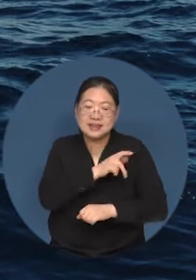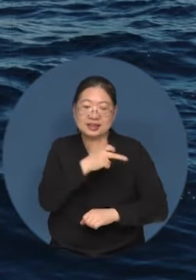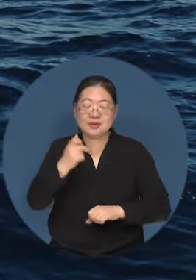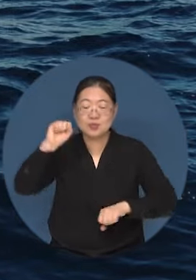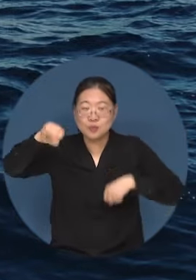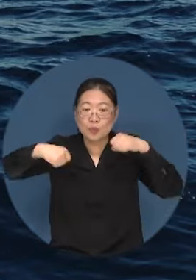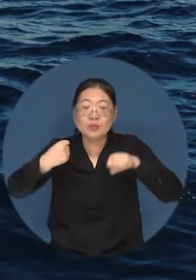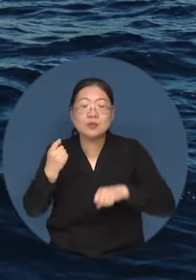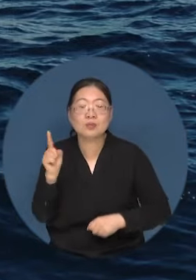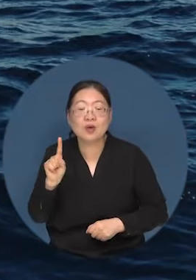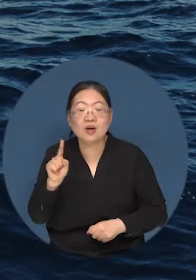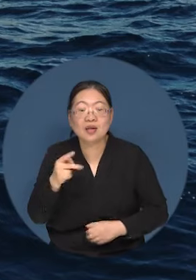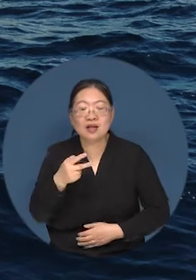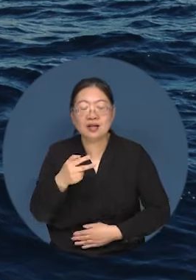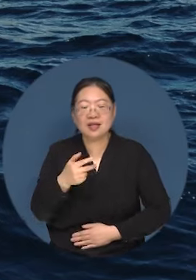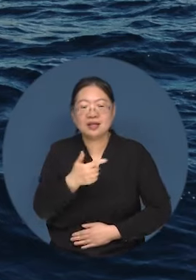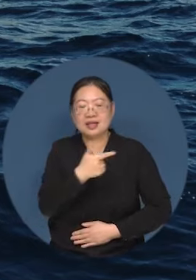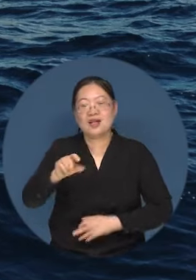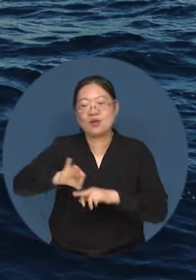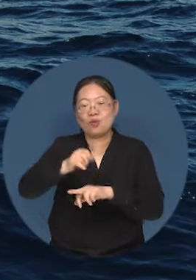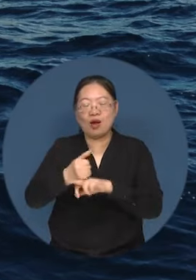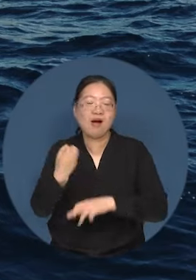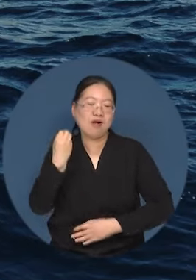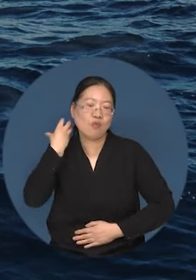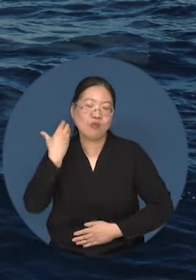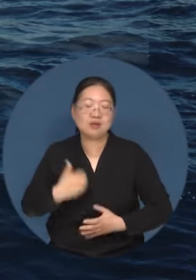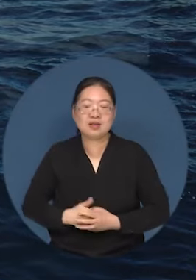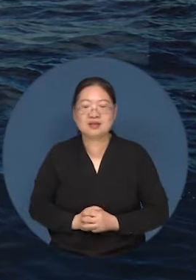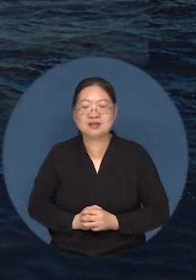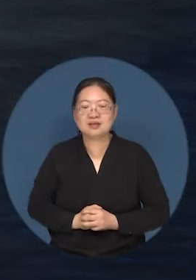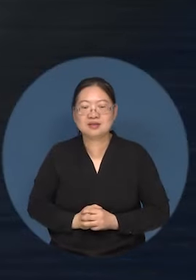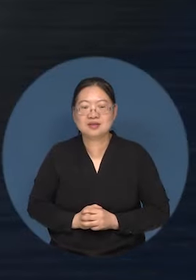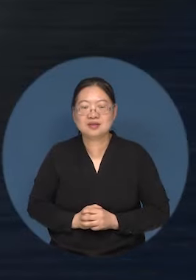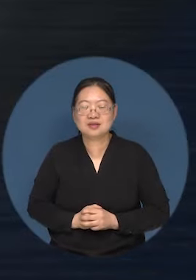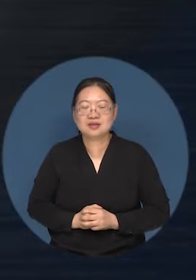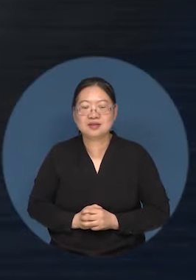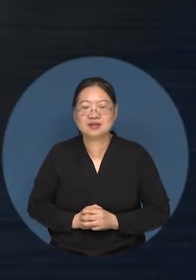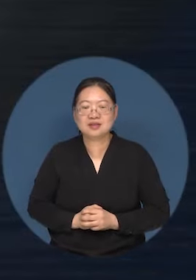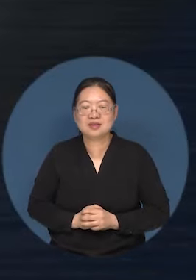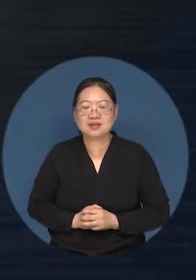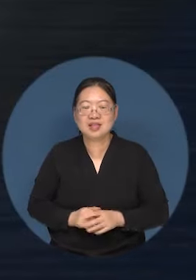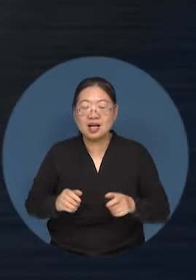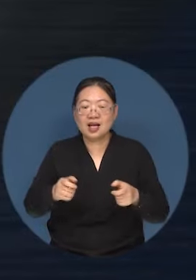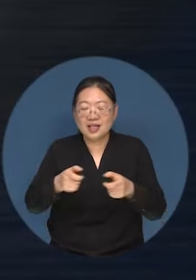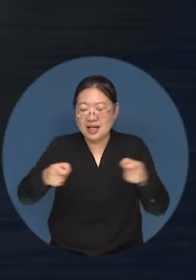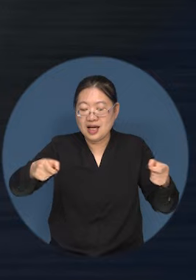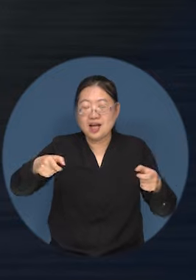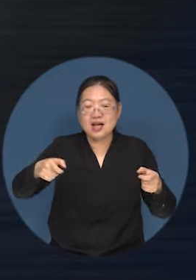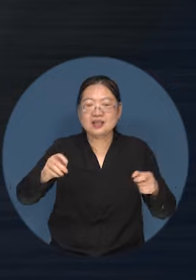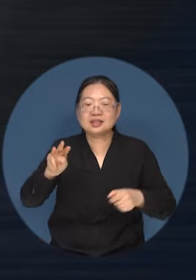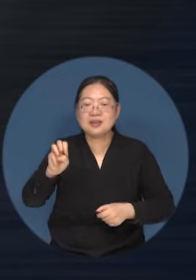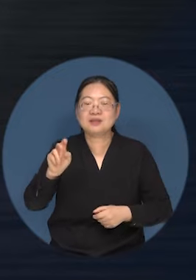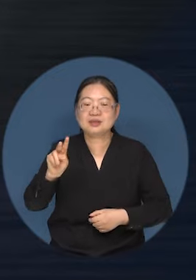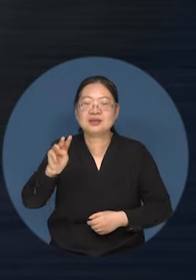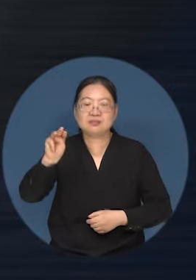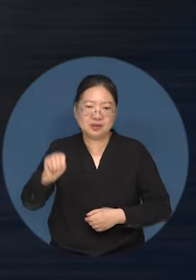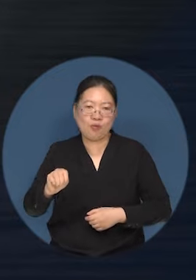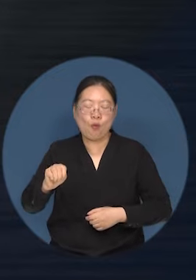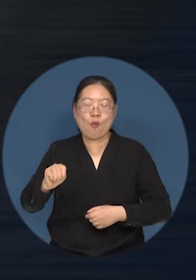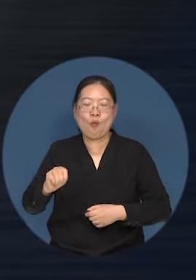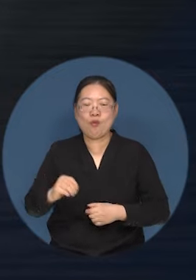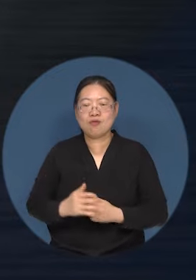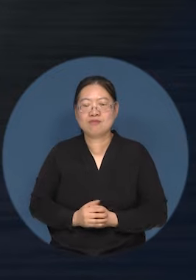동물인 대왕고래. 대왕고래가 최대 체장이 32m 정도 되거든요. 32? 네, 와. 32m